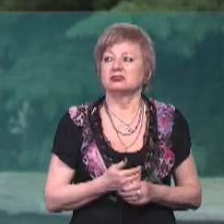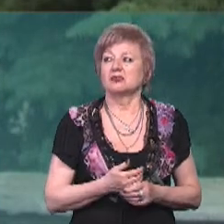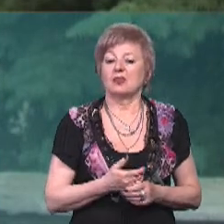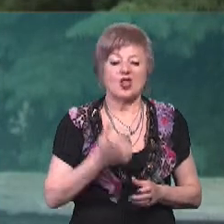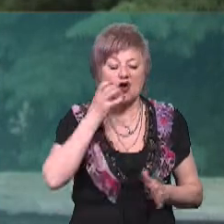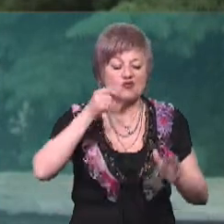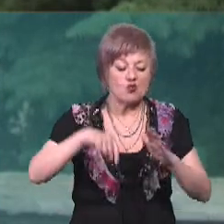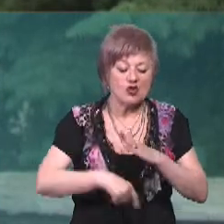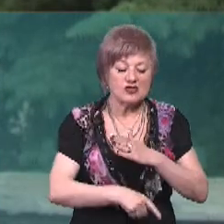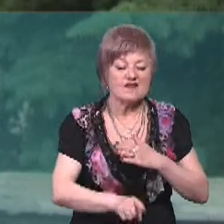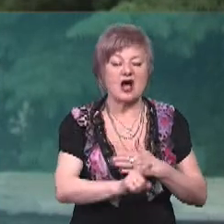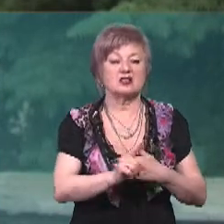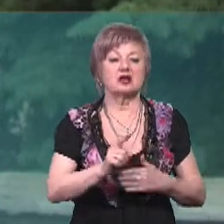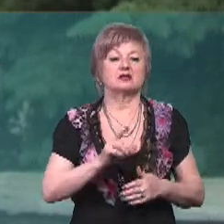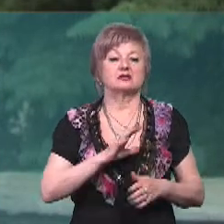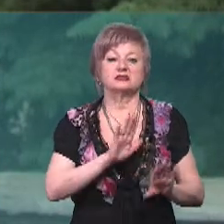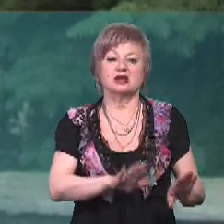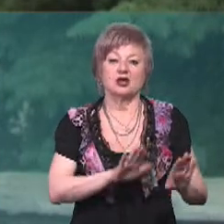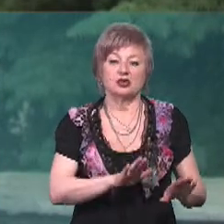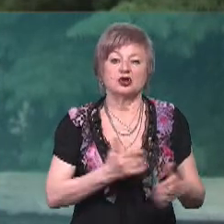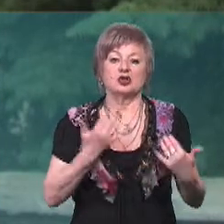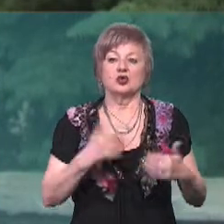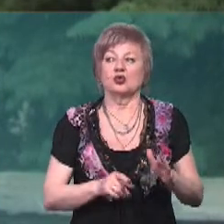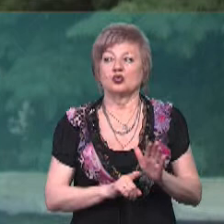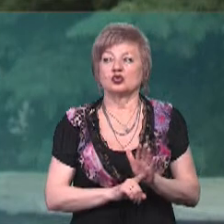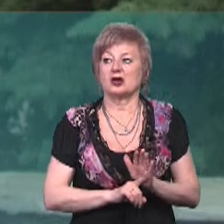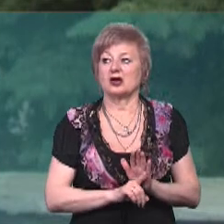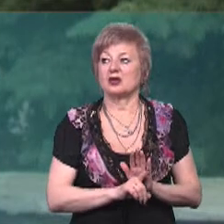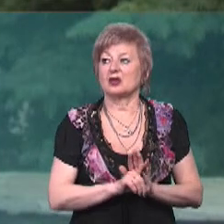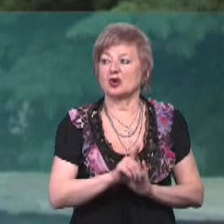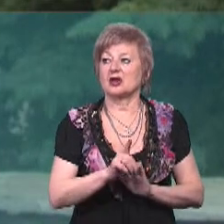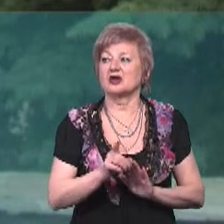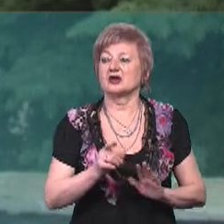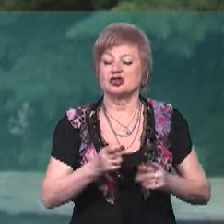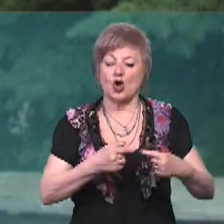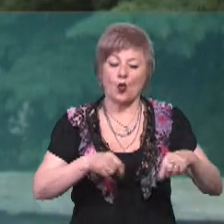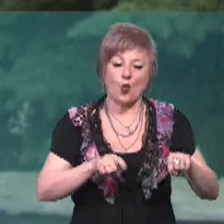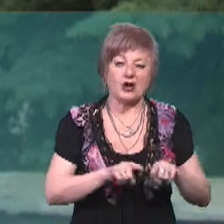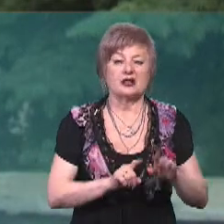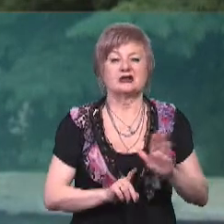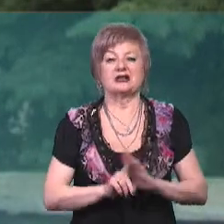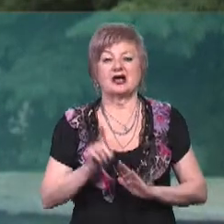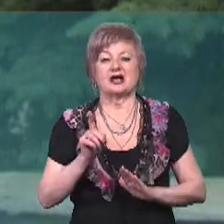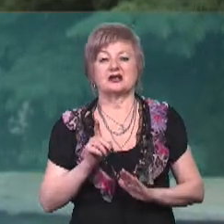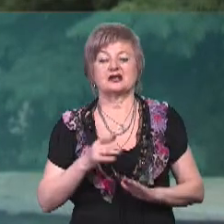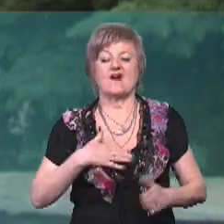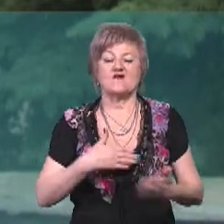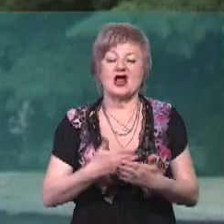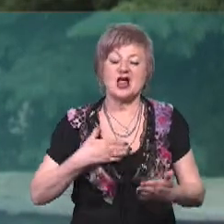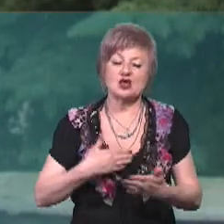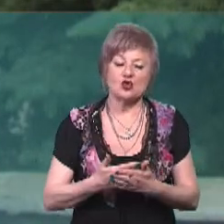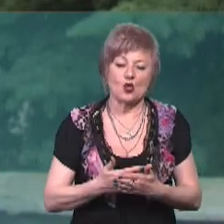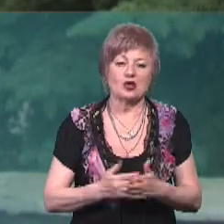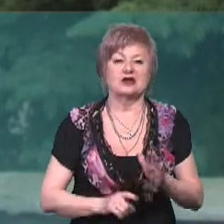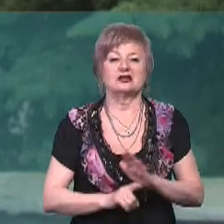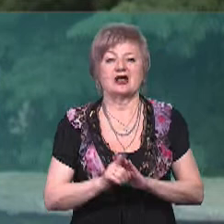підвал Донецького СБУ, то вже почався розголос, почалися волонтерські кожні